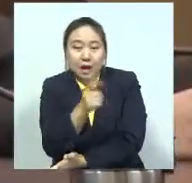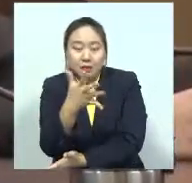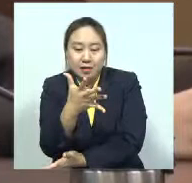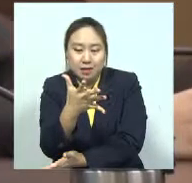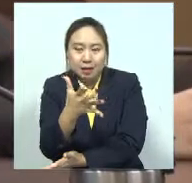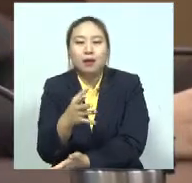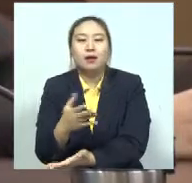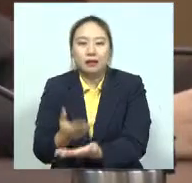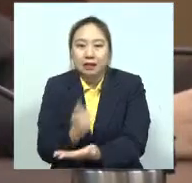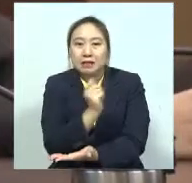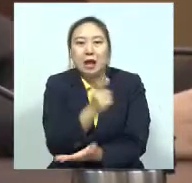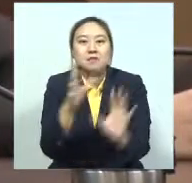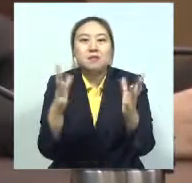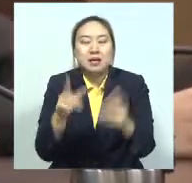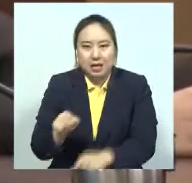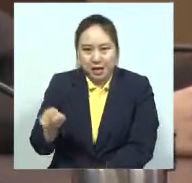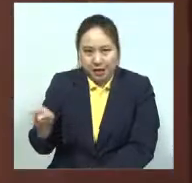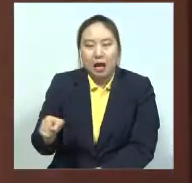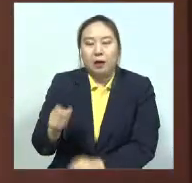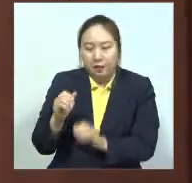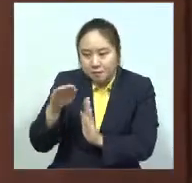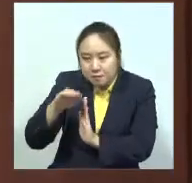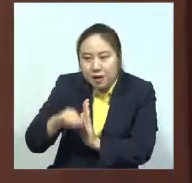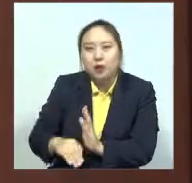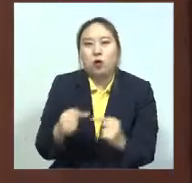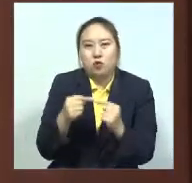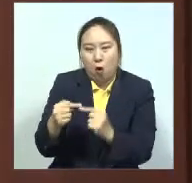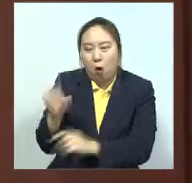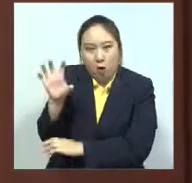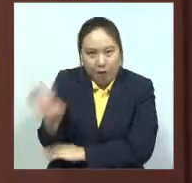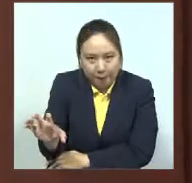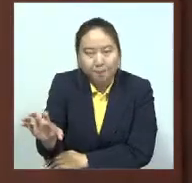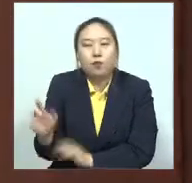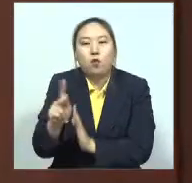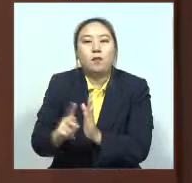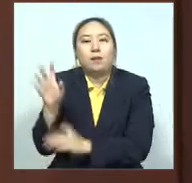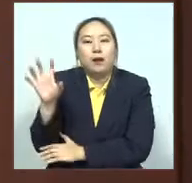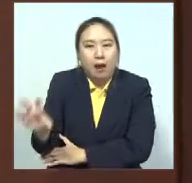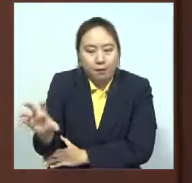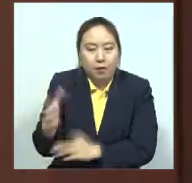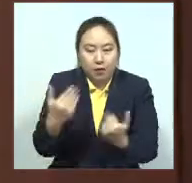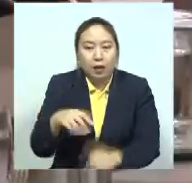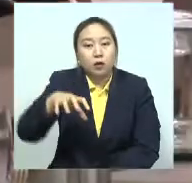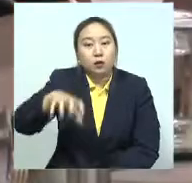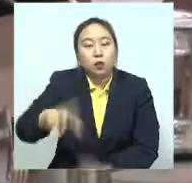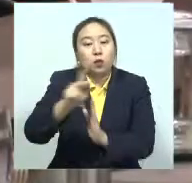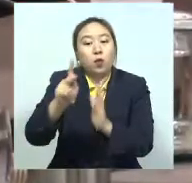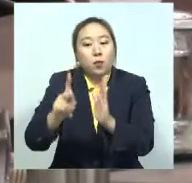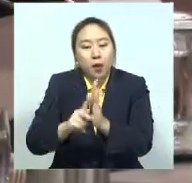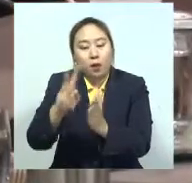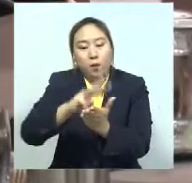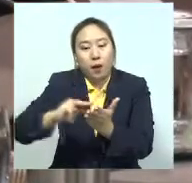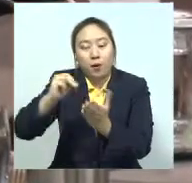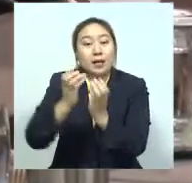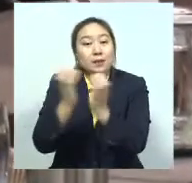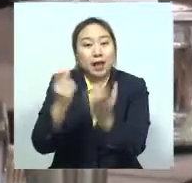างต่อศาลเพื่อชำระหนี้ก็จะดำเนินการเข้าสู่ขั้นตอนการบังคับคดีซึ่งผู้แทนจากศูนย์นิติศาสตร์คณะนิติศาสตร์มห